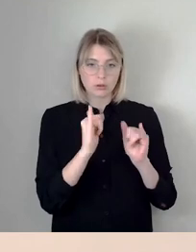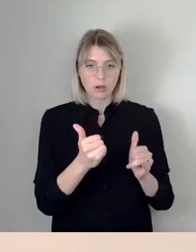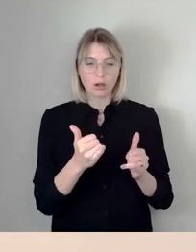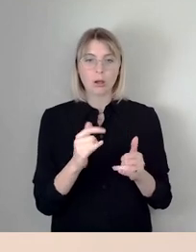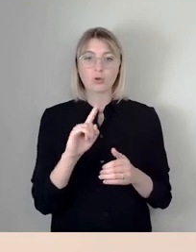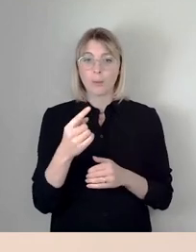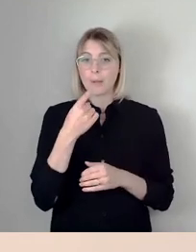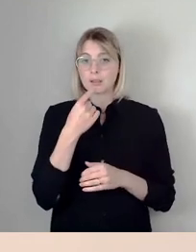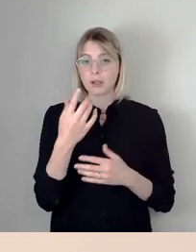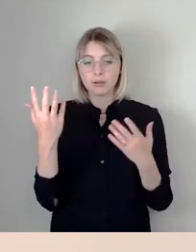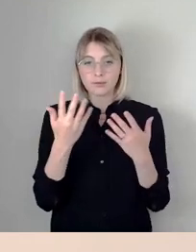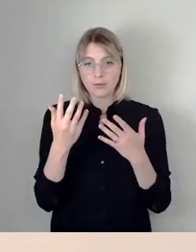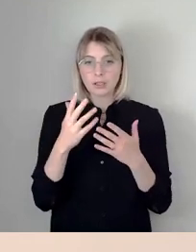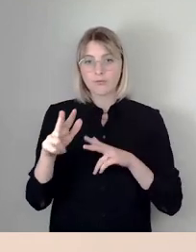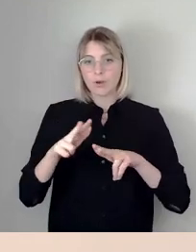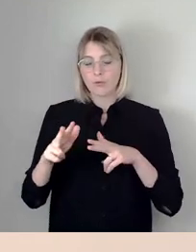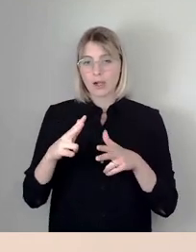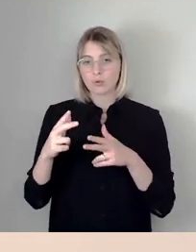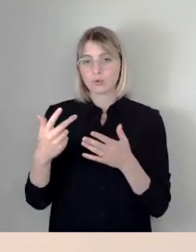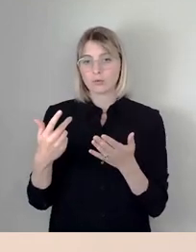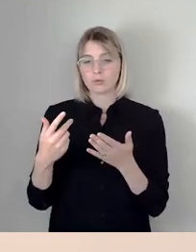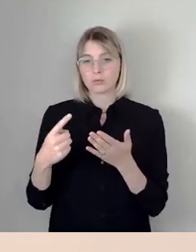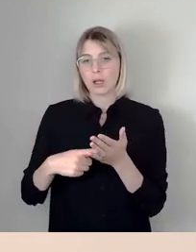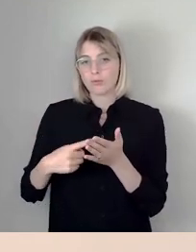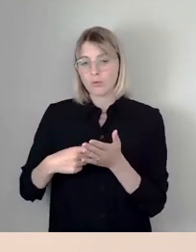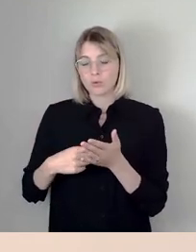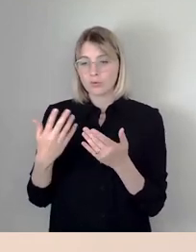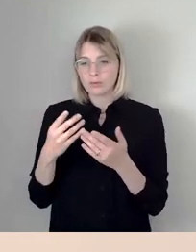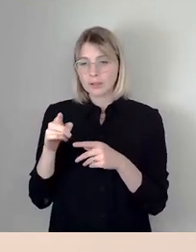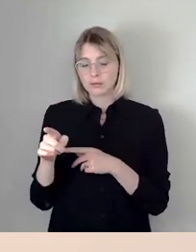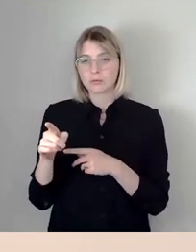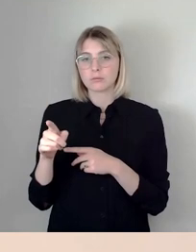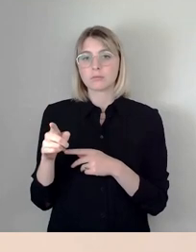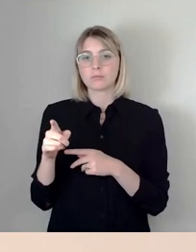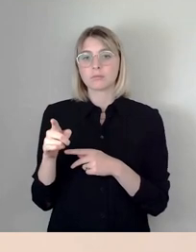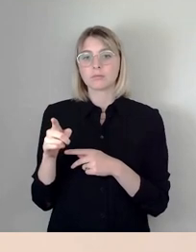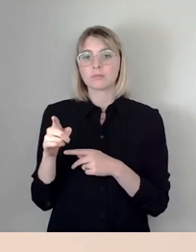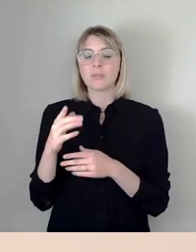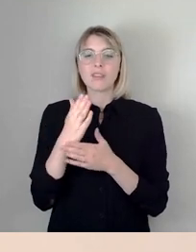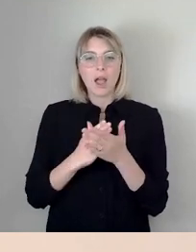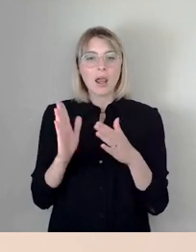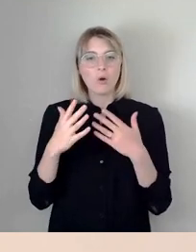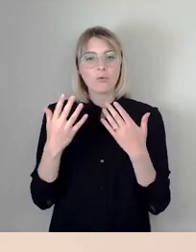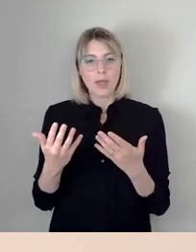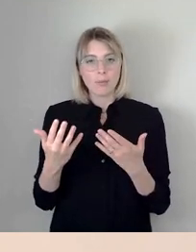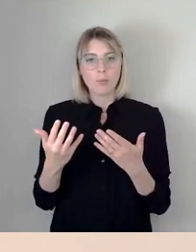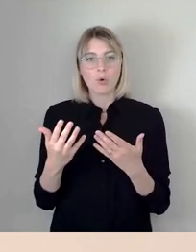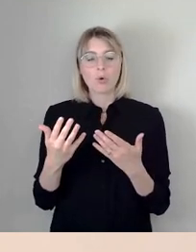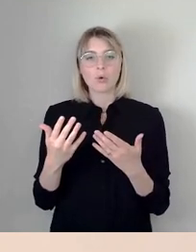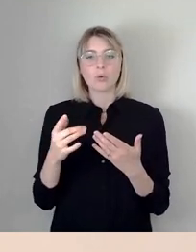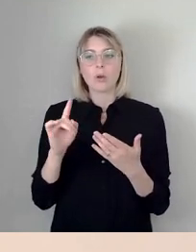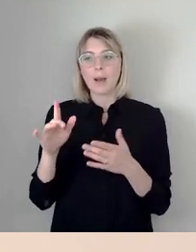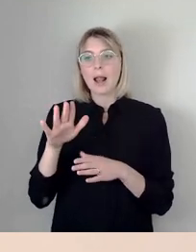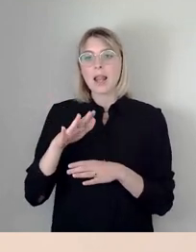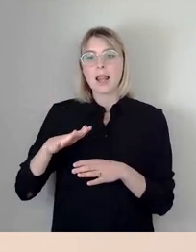den Verwaltungsaufwand, also wir sind ja, was die Teilaufhebung angeht, explizit von der Landesdirektion aufgefordert worden,